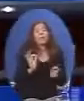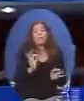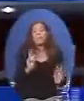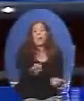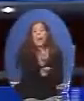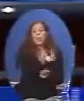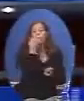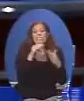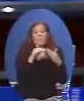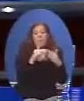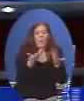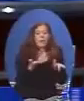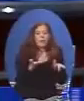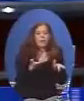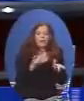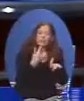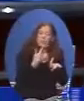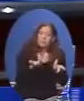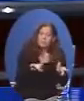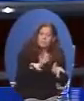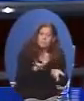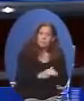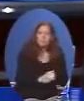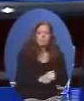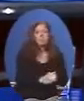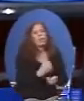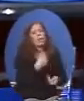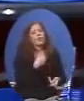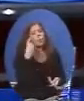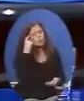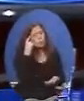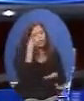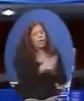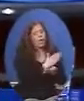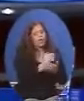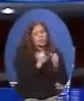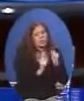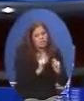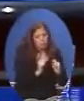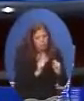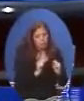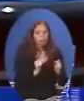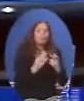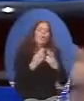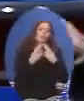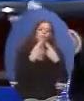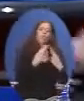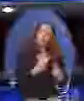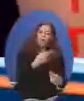בקלות יתר, איך אומרים, לוחצים על ההדק. אני חושב שההחלטה הזאת היא החלטה קשה, והתגובות של